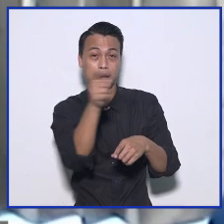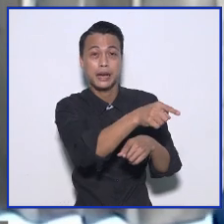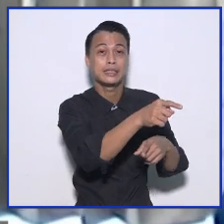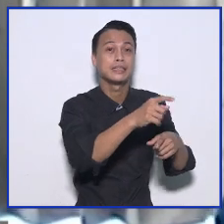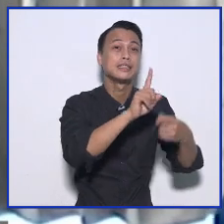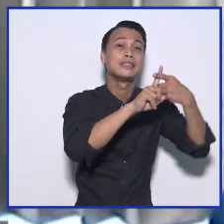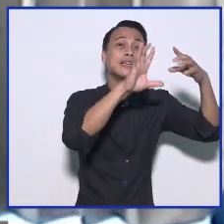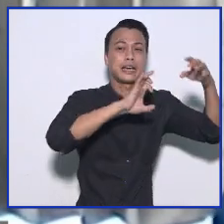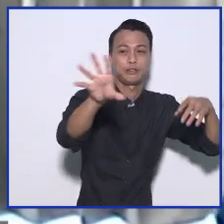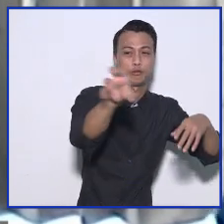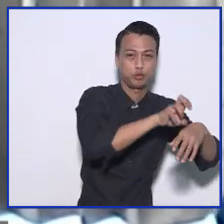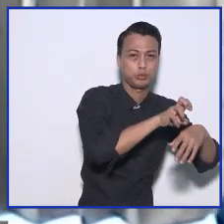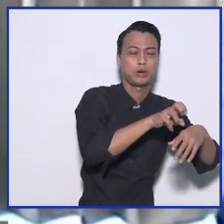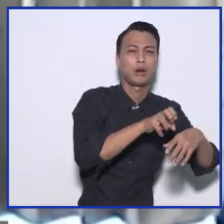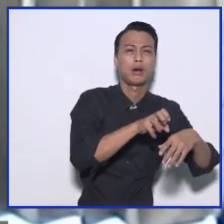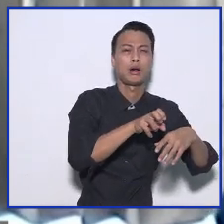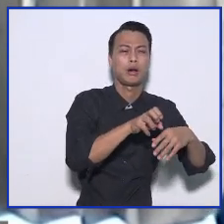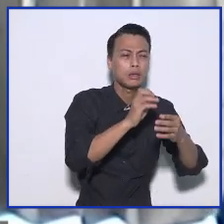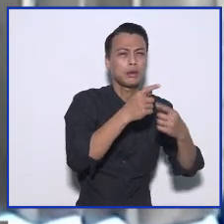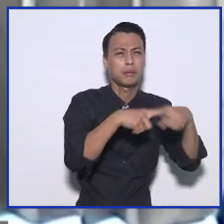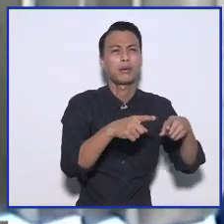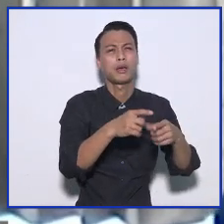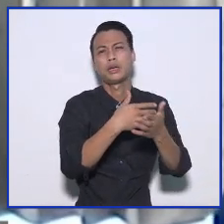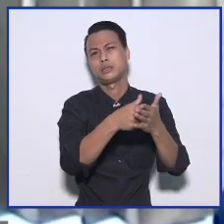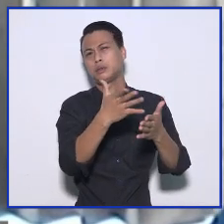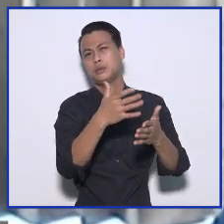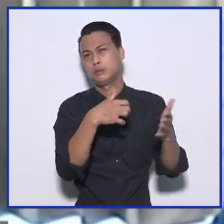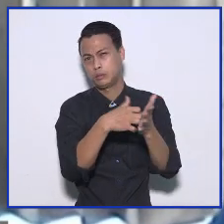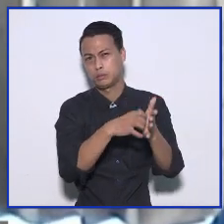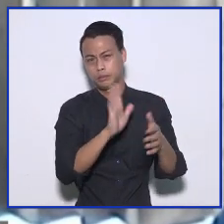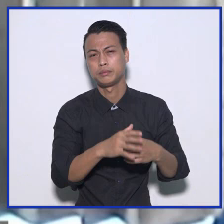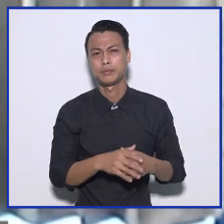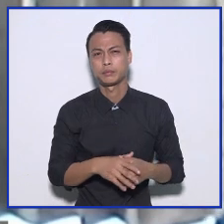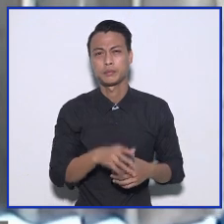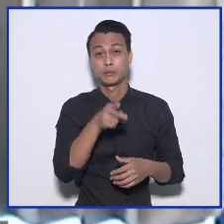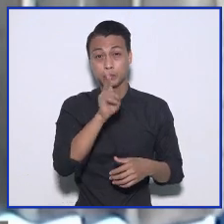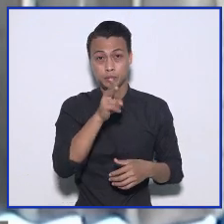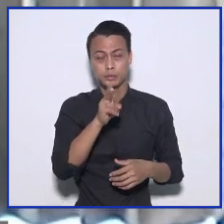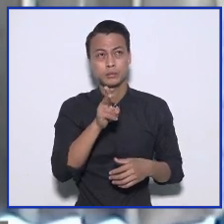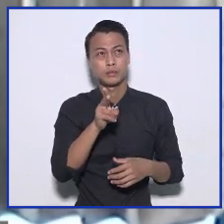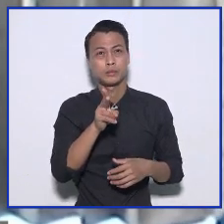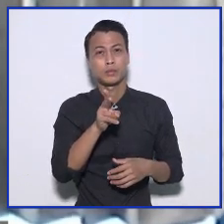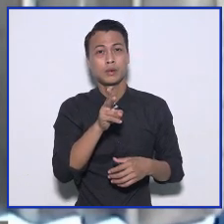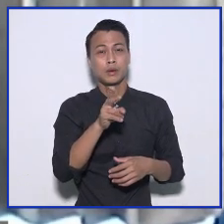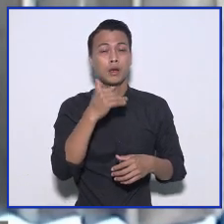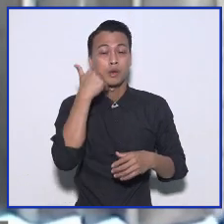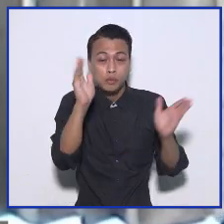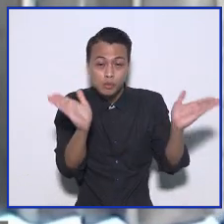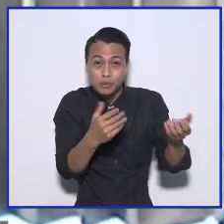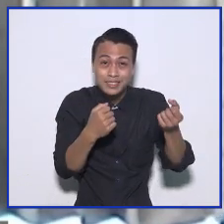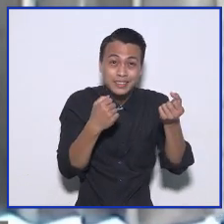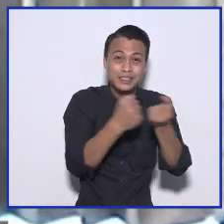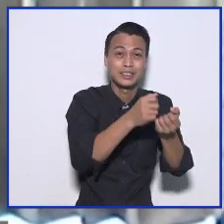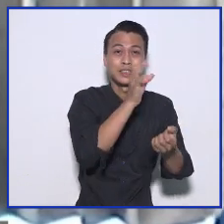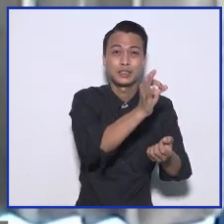က်ထားတဲ့ဟိုရွေထားတဲ့ထိရောက်မှုမျိုးပုံစံမျိုးတော့ကျွန်တော်တို့မရောက်သေးဘူးဒါကတက်မိုင်းနဲ့ပတ်သက်တဲ့အပိုင်းမှာဒုတိယအချက်အနေနဲ့ဆိုရင်တော့ဒီကျွန်တော်